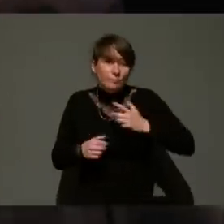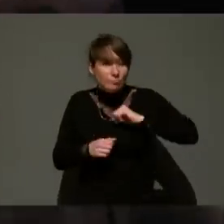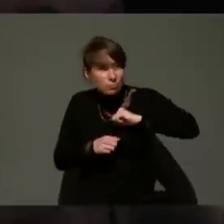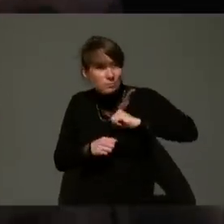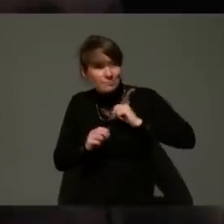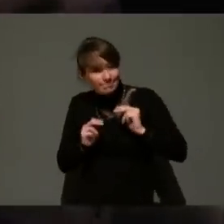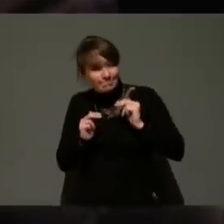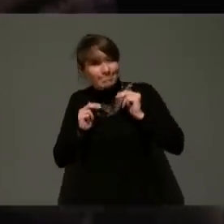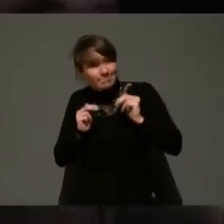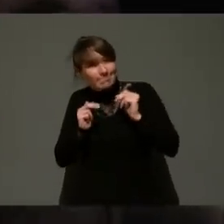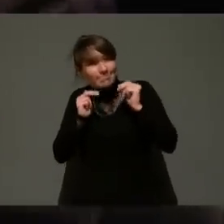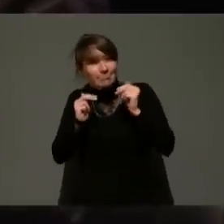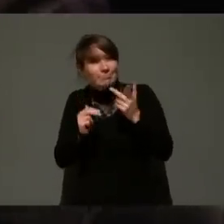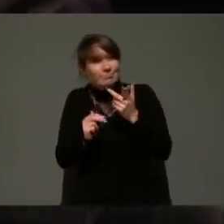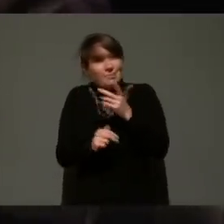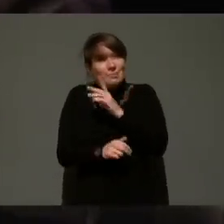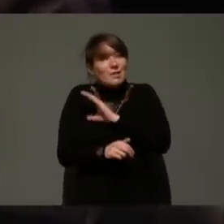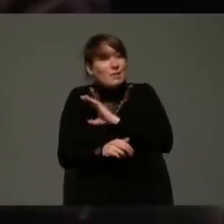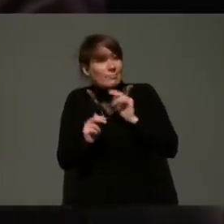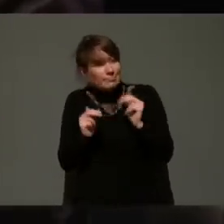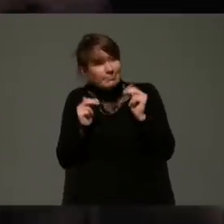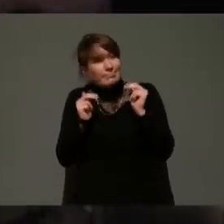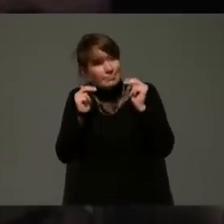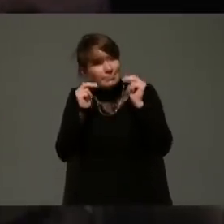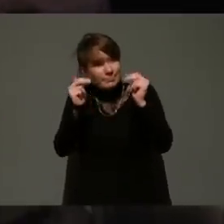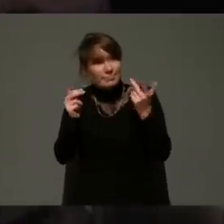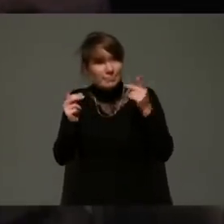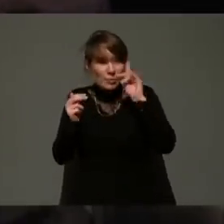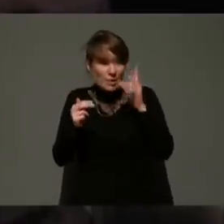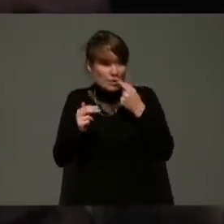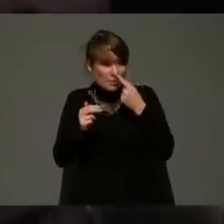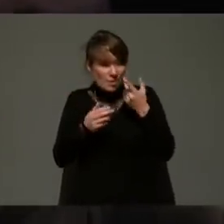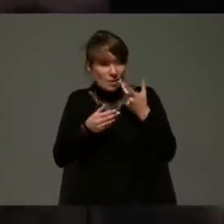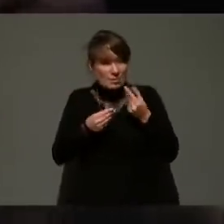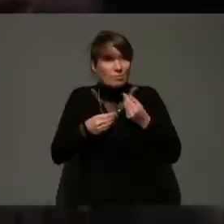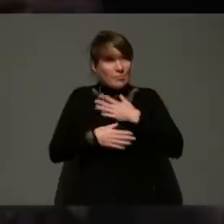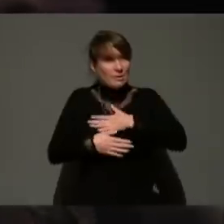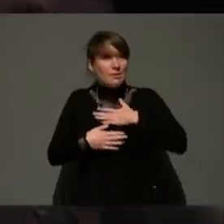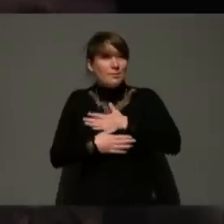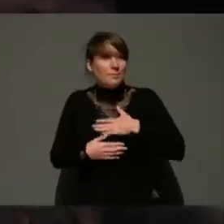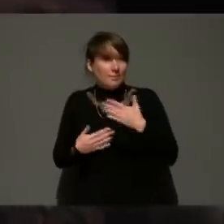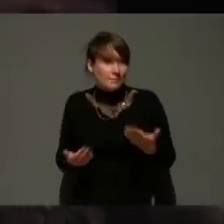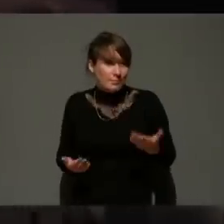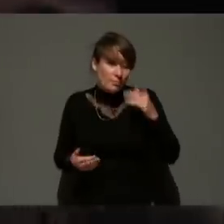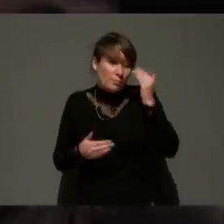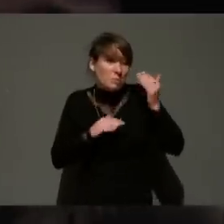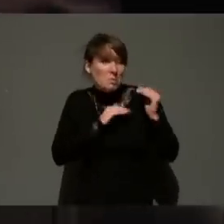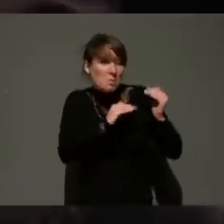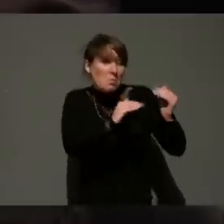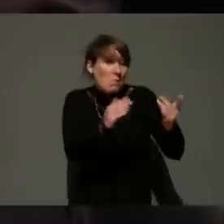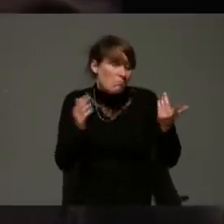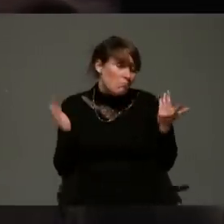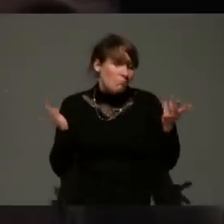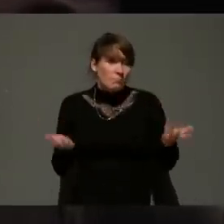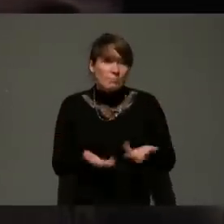loin son exercice, l'intensité pour retrouver ce goût du plaisir. Ou alors on le programme dans l'année, dans des